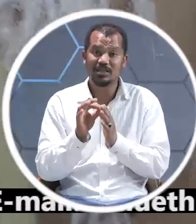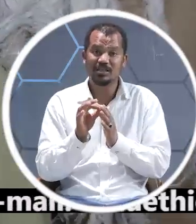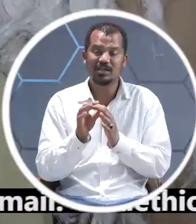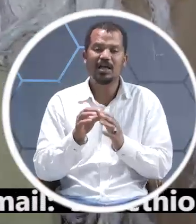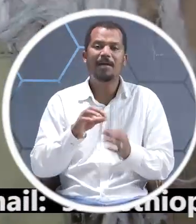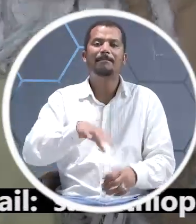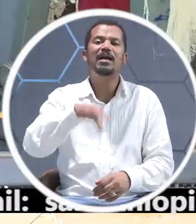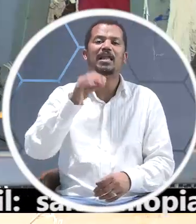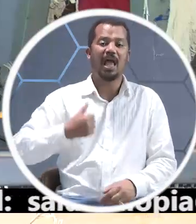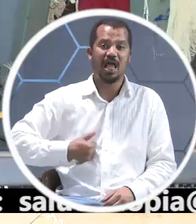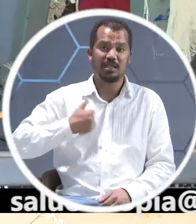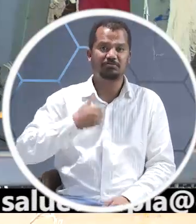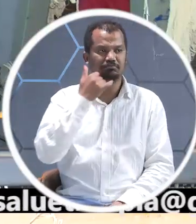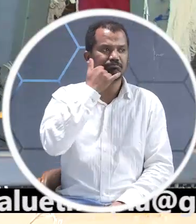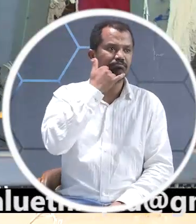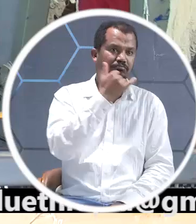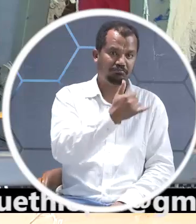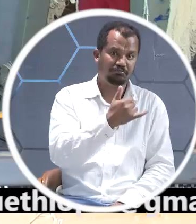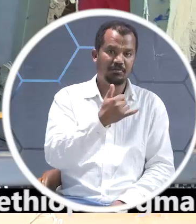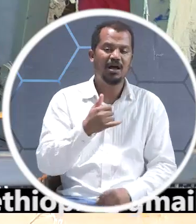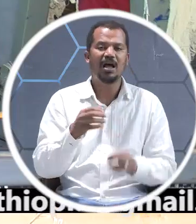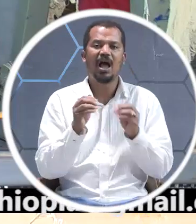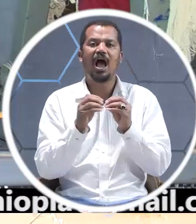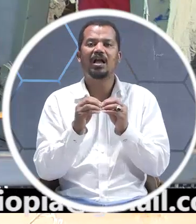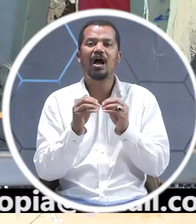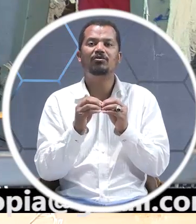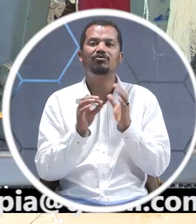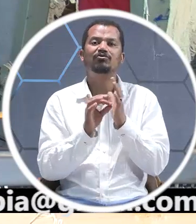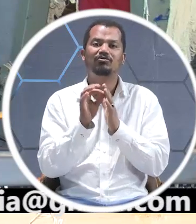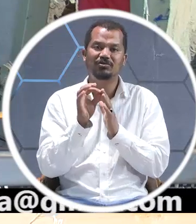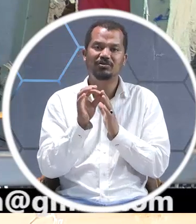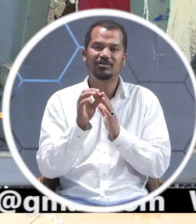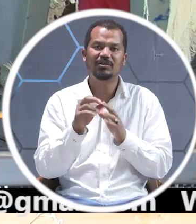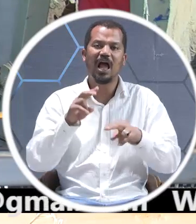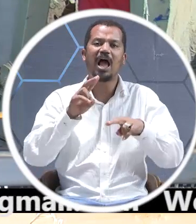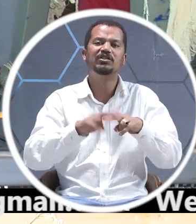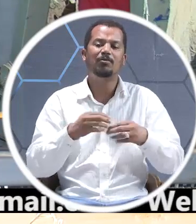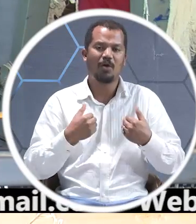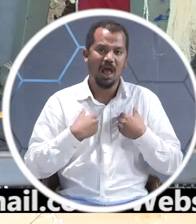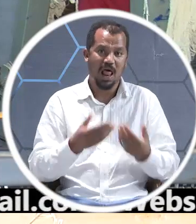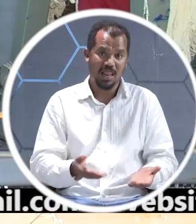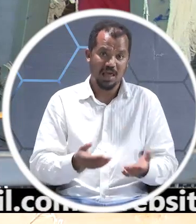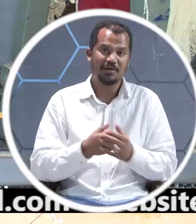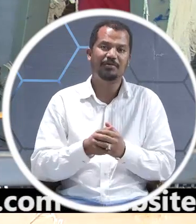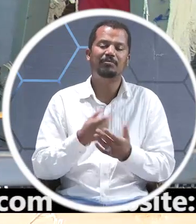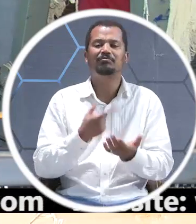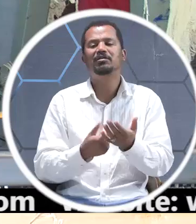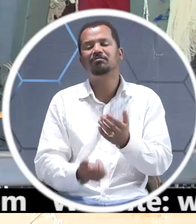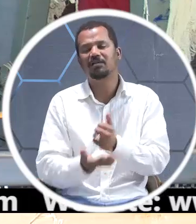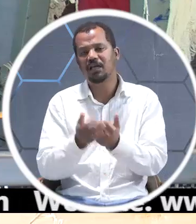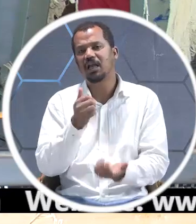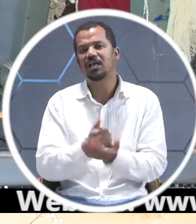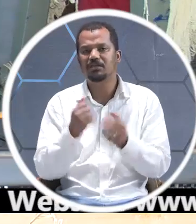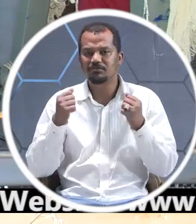ቁጥራቸውና የመገኛ አድራሻቸው እየደወላችሁ የአካውንት ቁጥራቸውንም አስቀምጠዋል። በዚህ